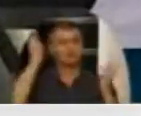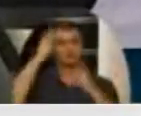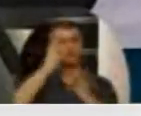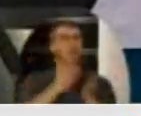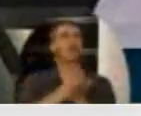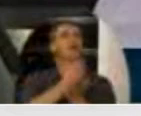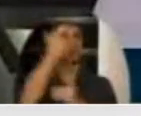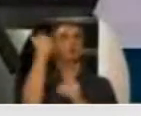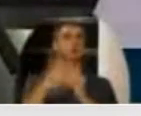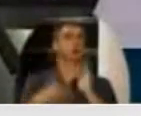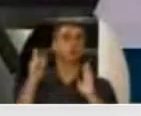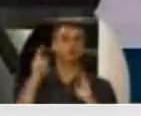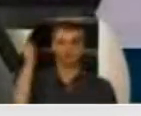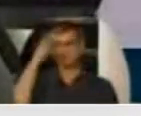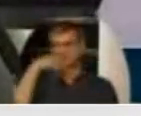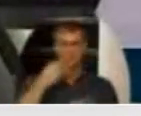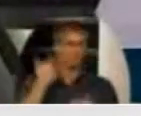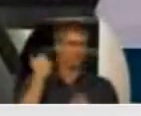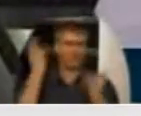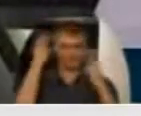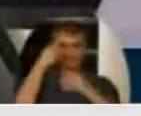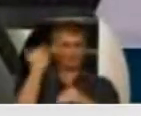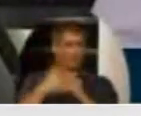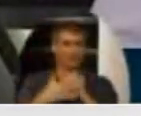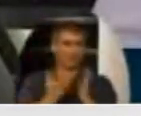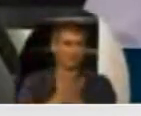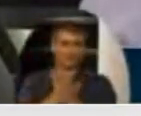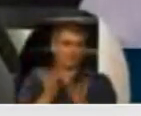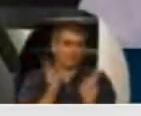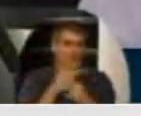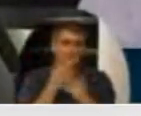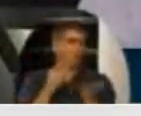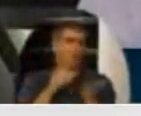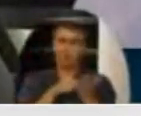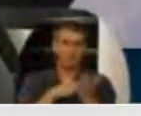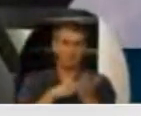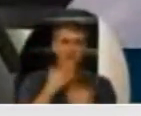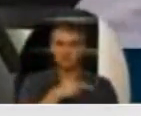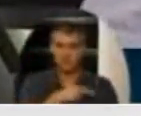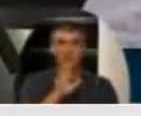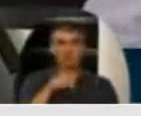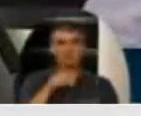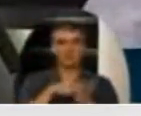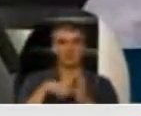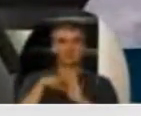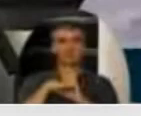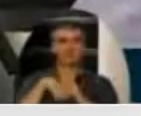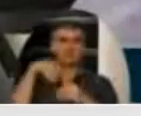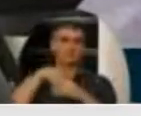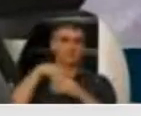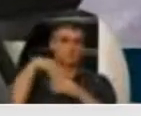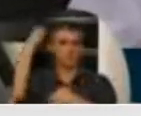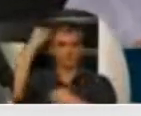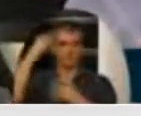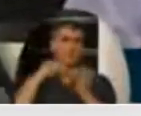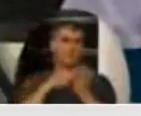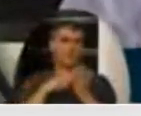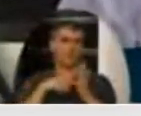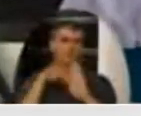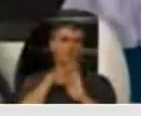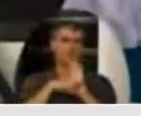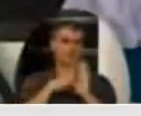קבע. אבל הם מבינים שהסכם קבע אי אפשר להגיע, לא רק בגלל ישראל, אלא גם בגלל התנאים הפנים פלסטינים וגם בגלל